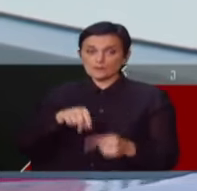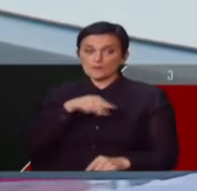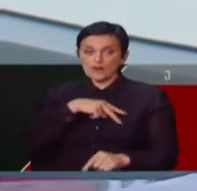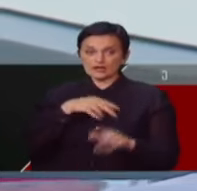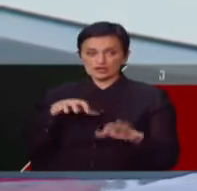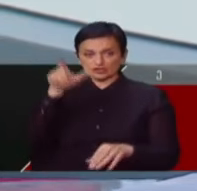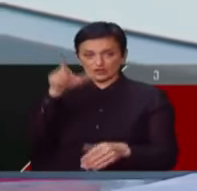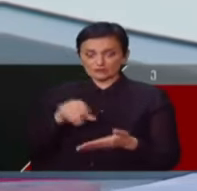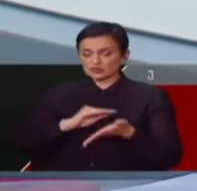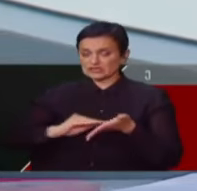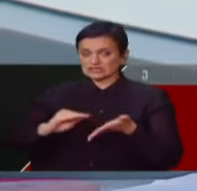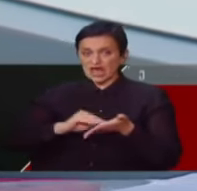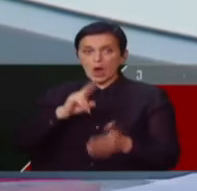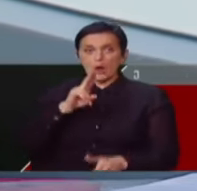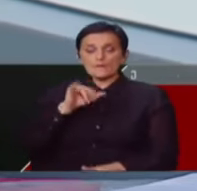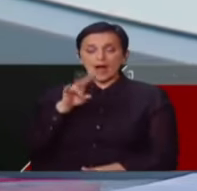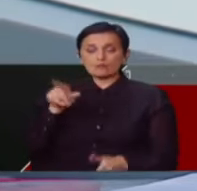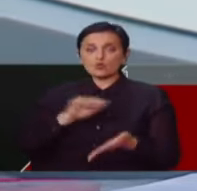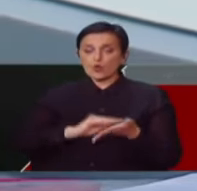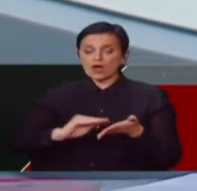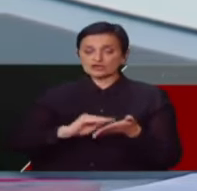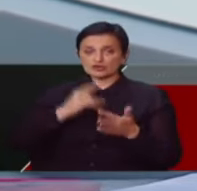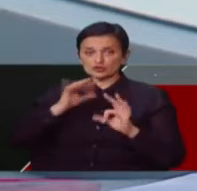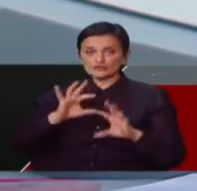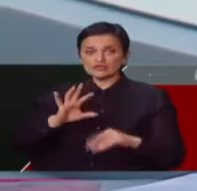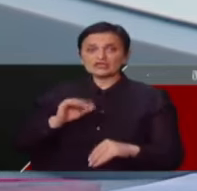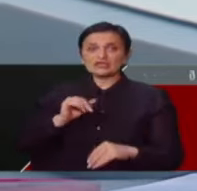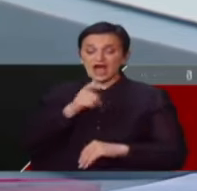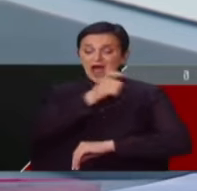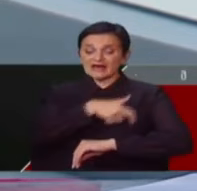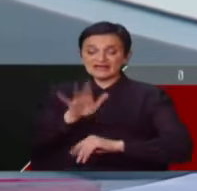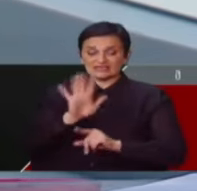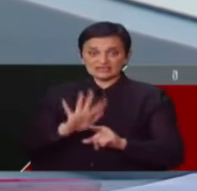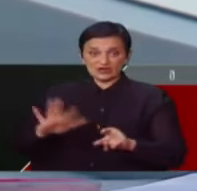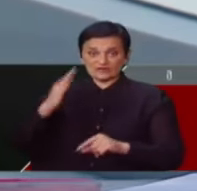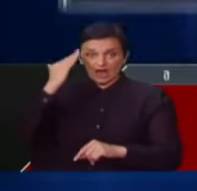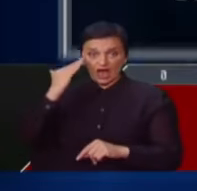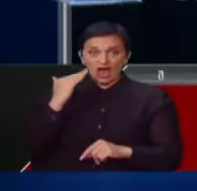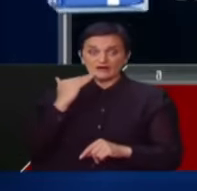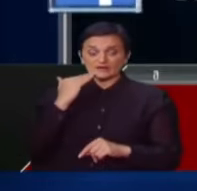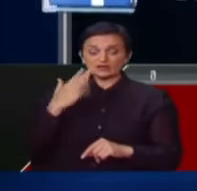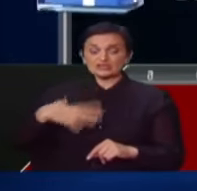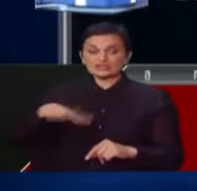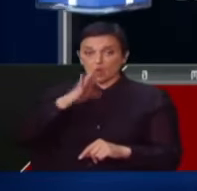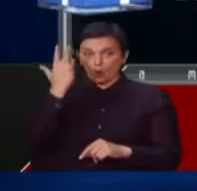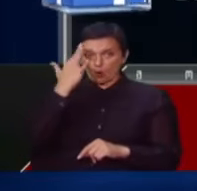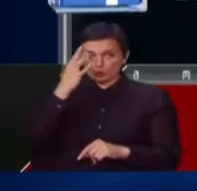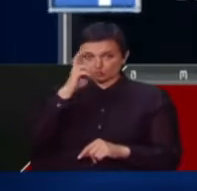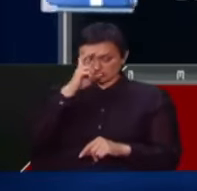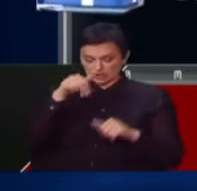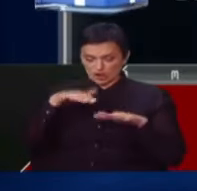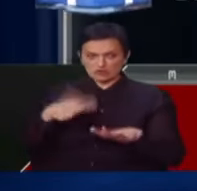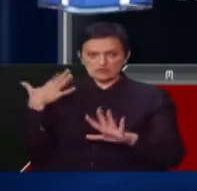პარლამენტის თავმჯდომარე წერს. პაპუაშვილი აღნიშნავს, რომ საქართველო ნატოს არაწევრი ქვეყნებიდან ავღანეთში ქართული ოცნების ხელისუფლების გადაწყვეტილებით